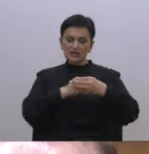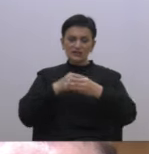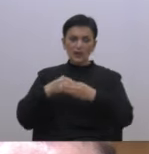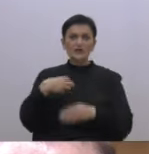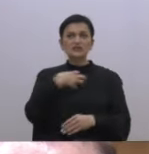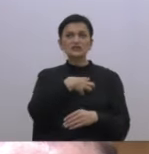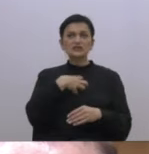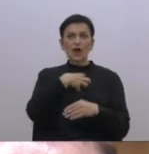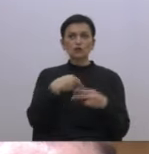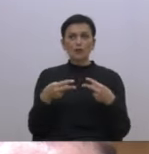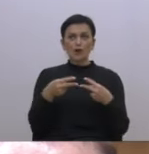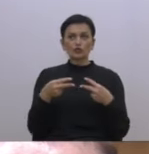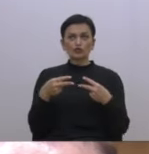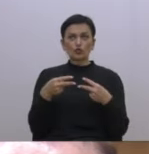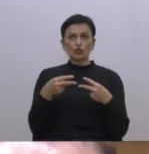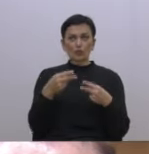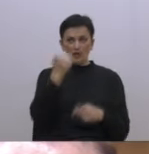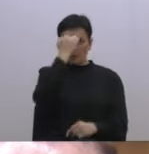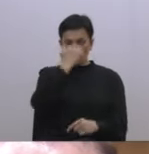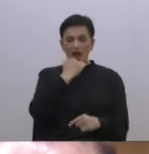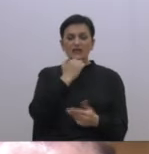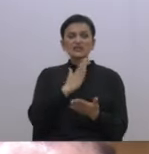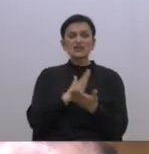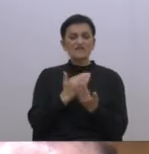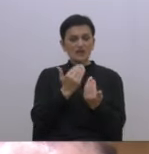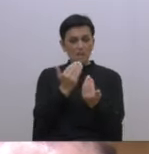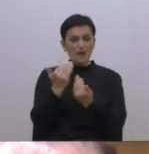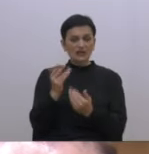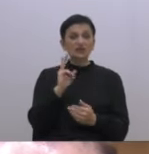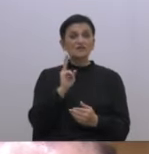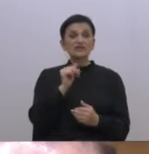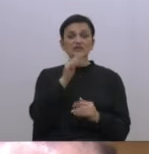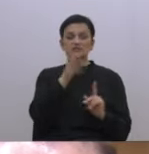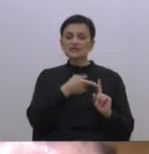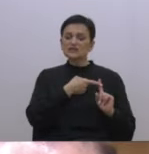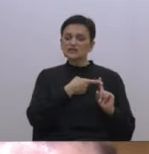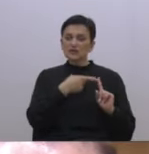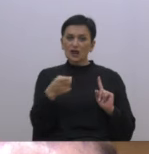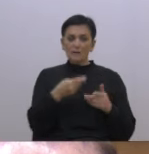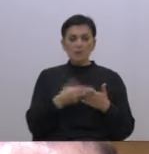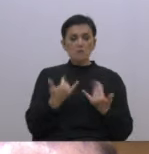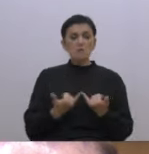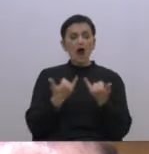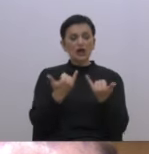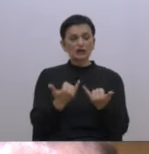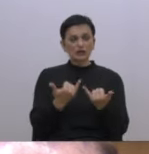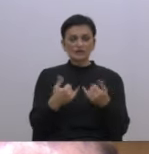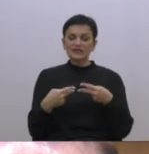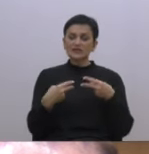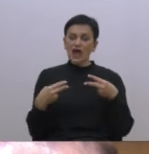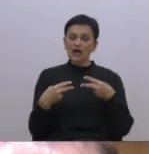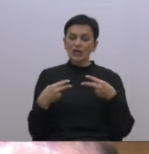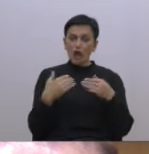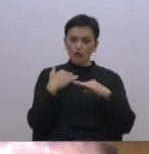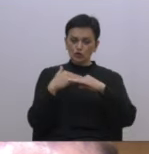სტრატეგიულ პარტნიორებთან. მადლიერი ვართ მათი, ვინც ამ წლების განმავლობაში პატივისცემის, თანასწორობის და